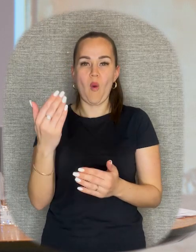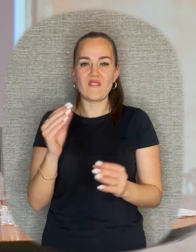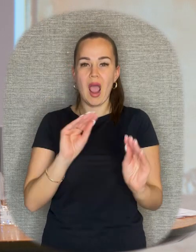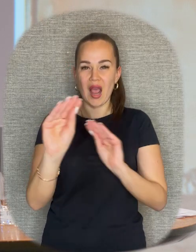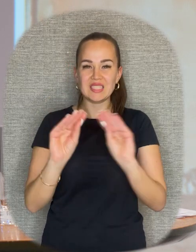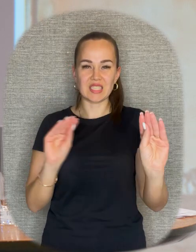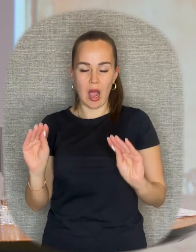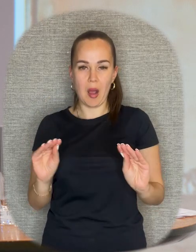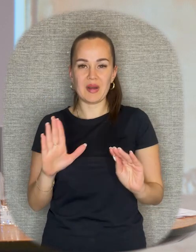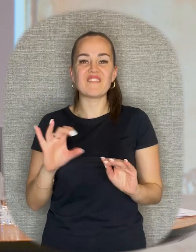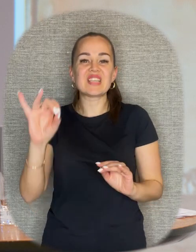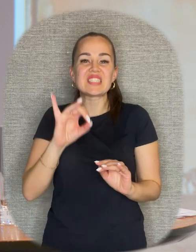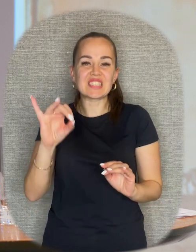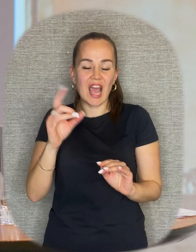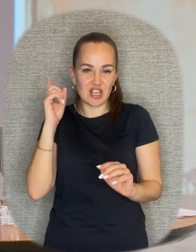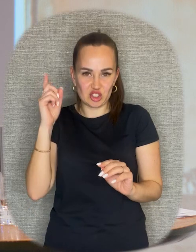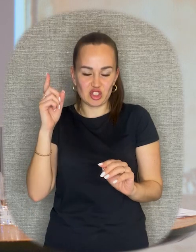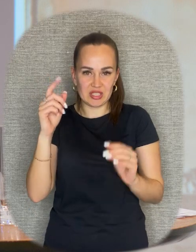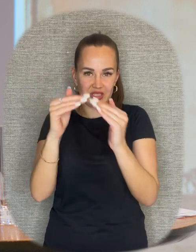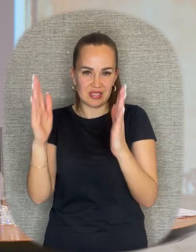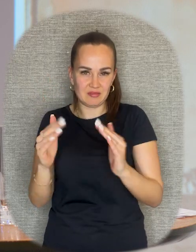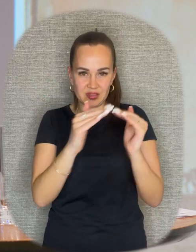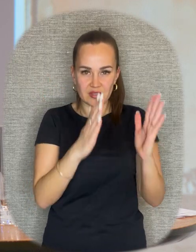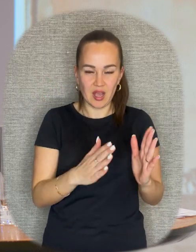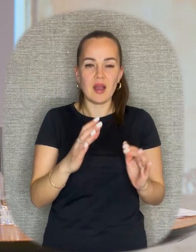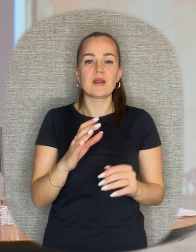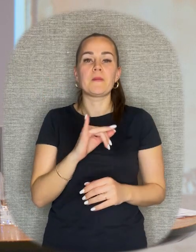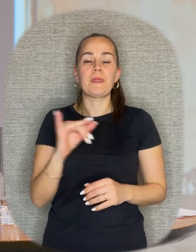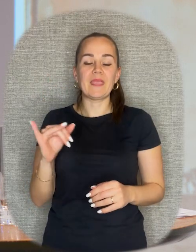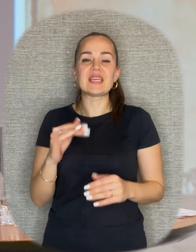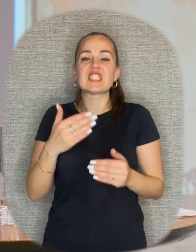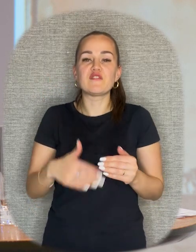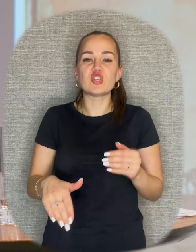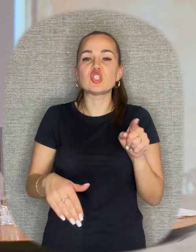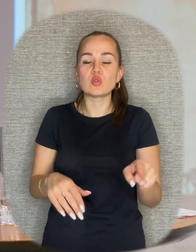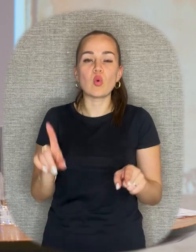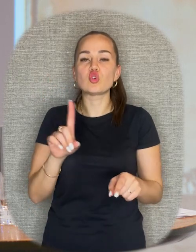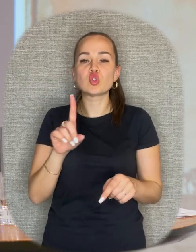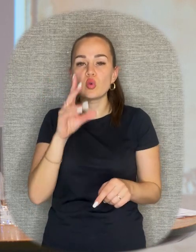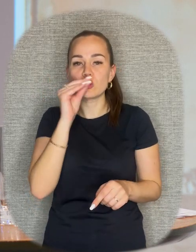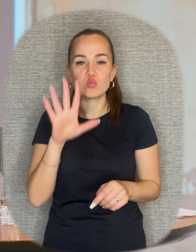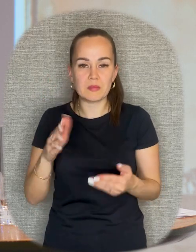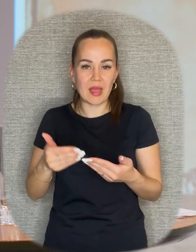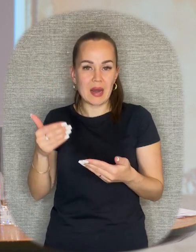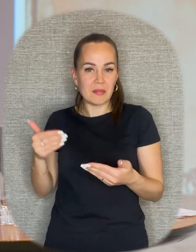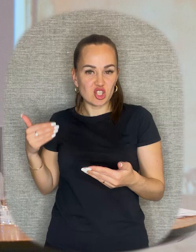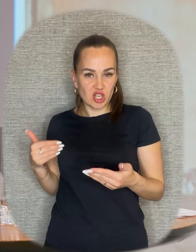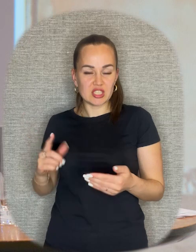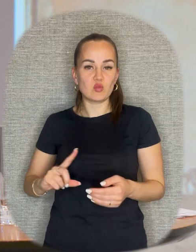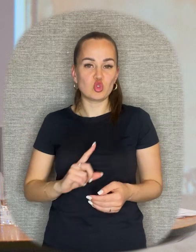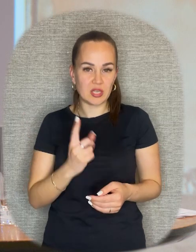новые ансамбли в Исторический контекст и восстановить разрушенное но и завершить то что не успели